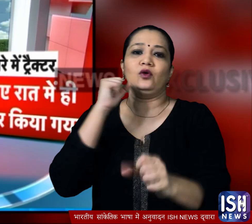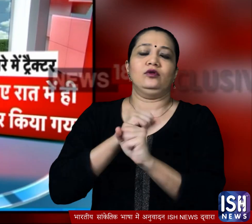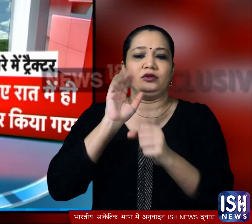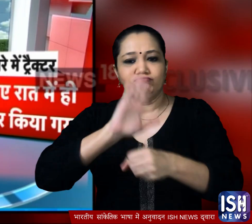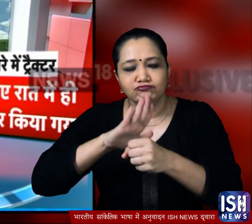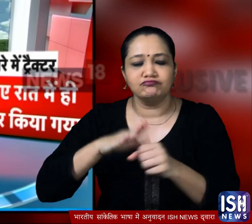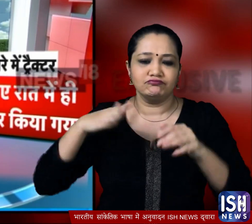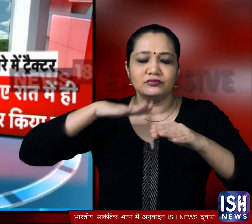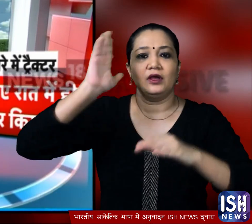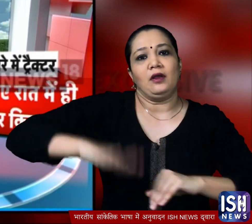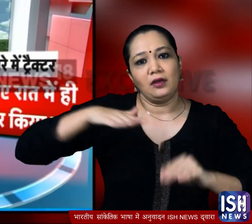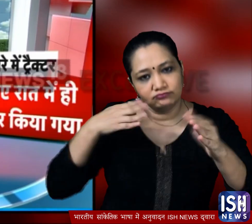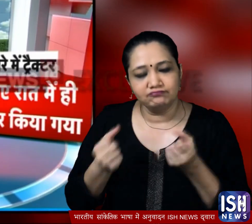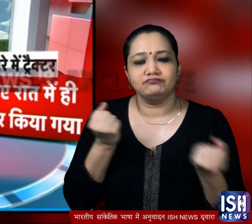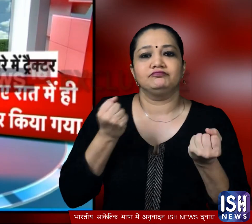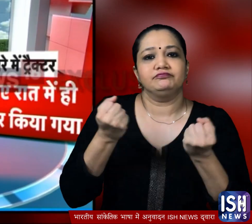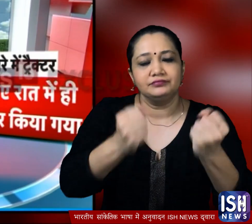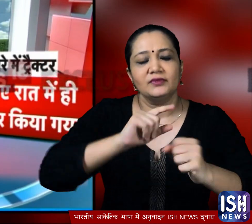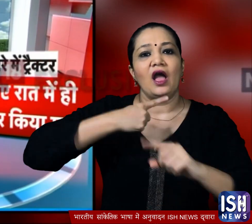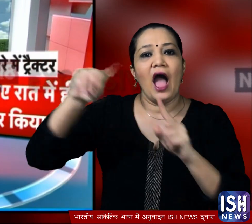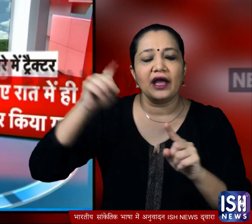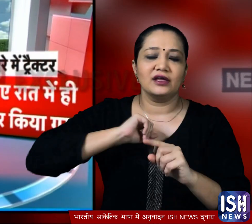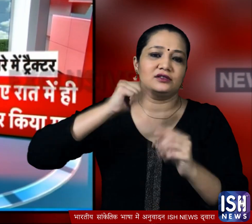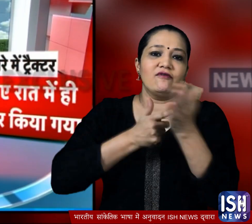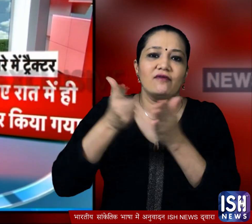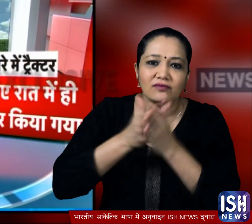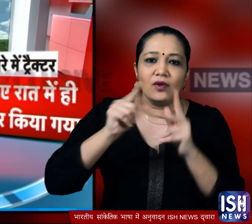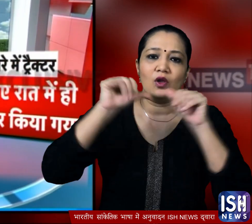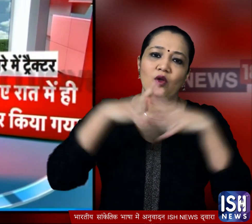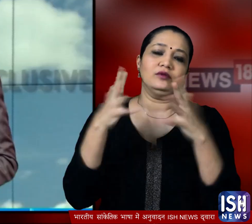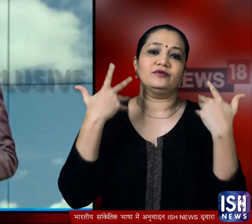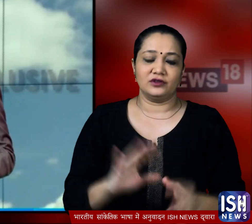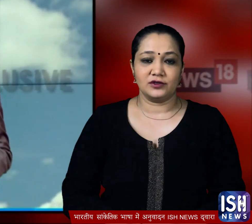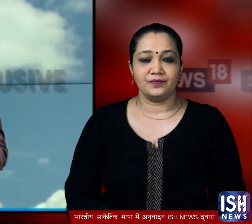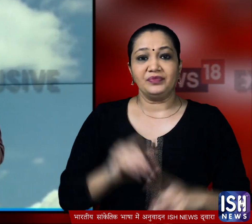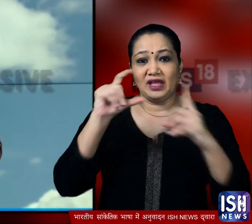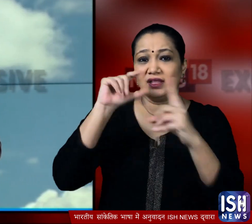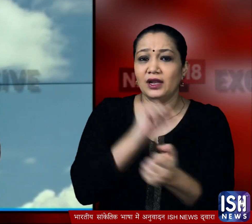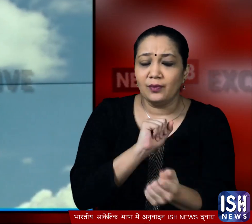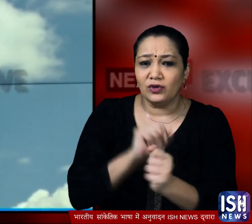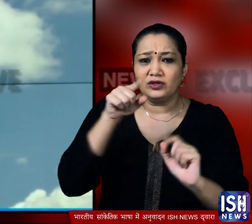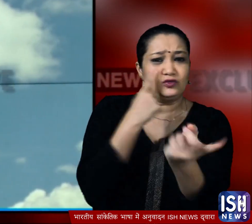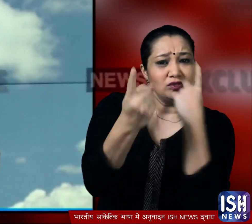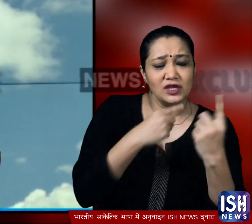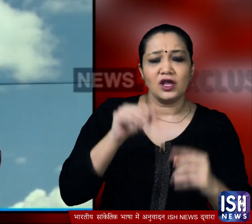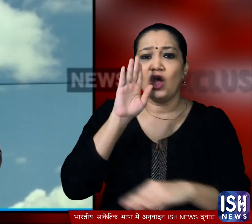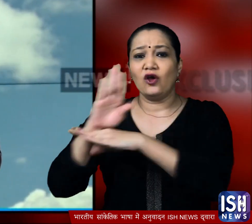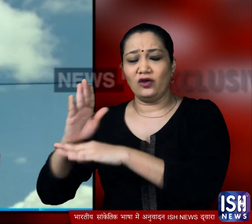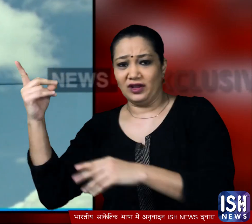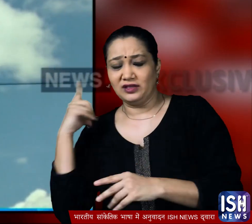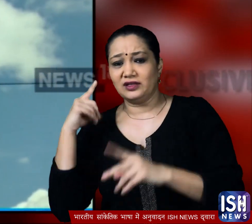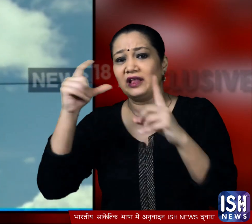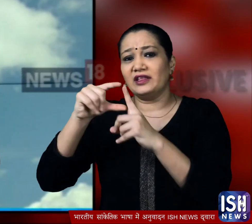गांधी संसद के गेट तक पहुंचे थे और कृषि सुधार कानूनों का विरोध किया था। लेकिन दिल्ली पुलिस की इस जांच पड़ताल पर कांग्रेस